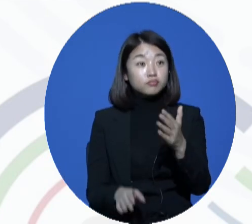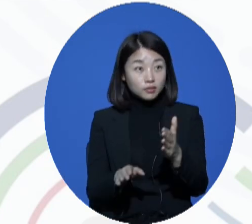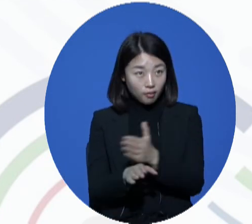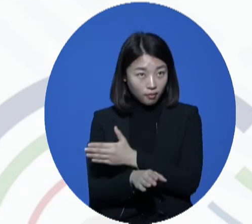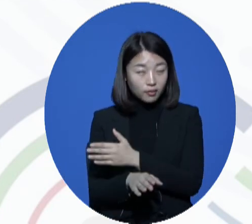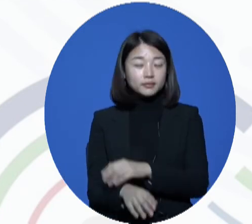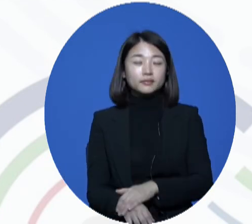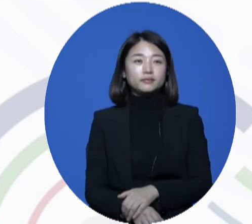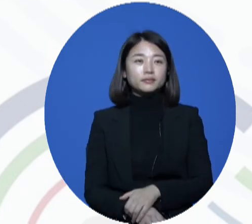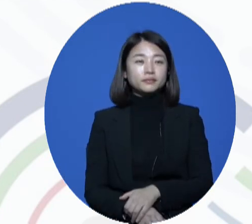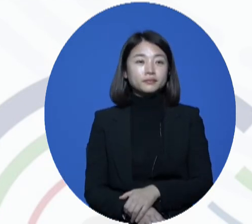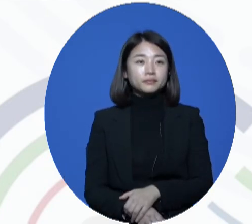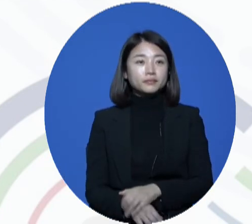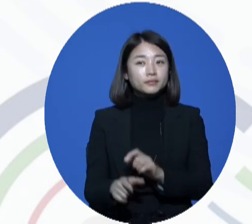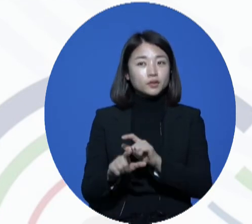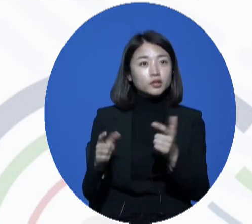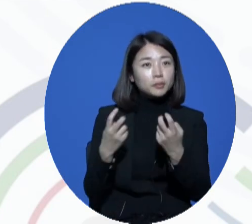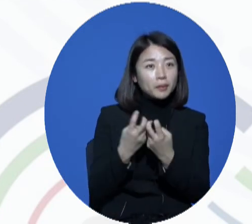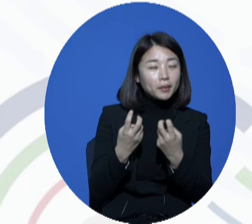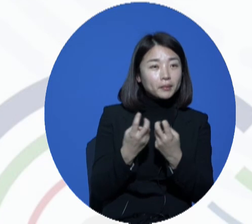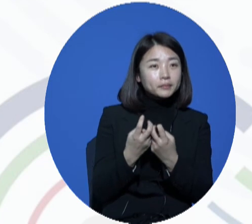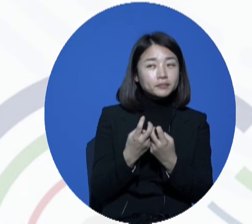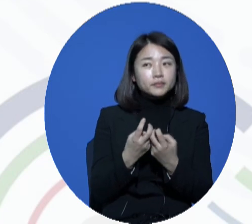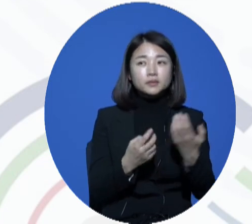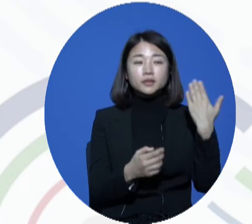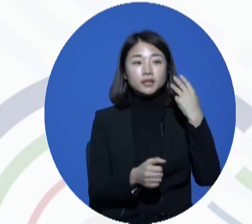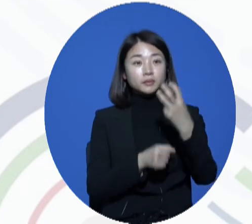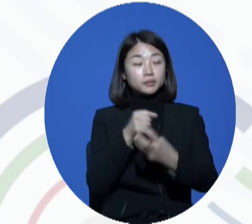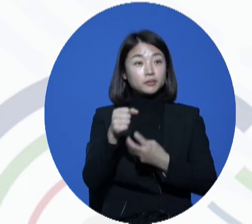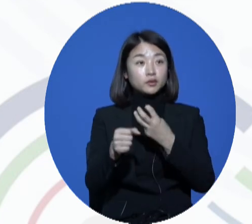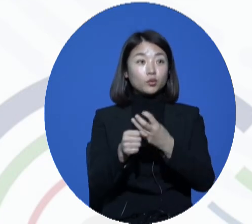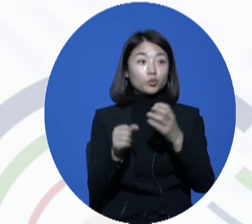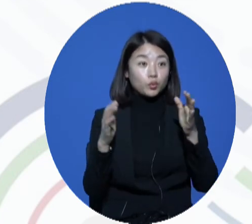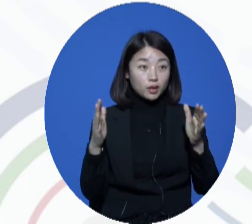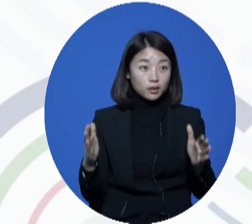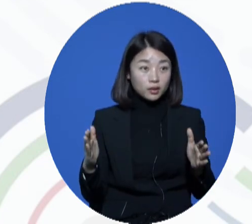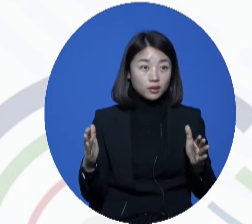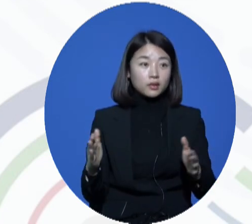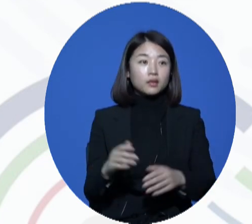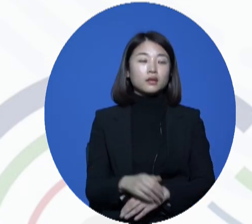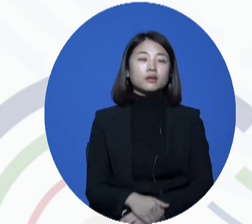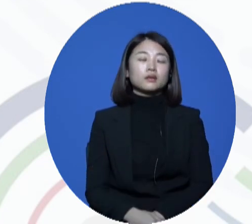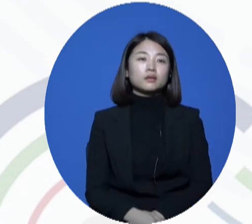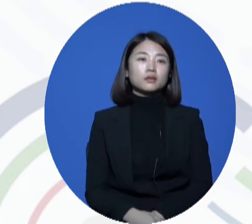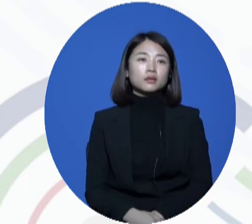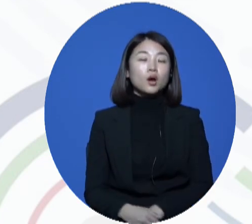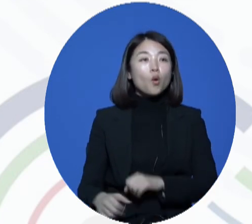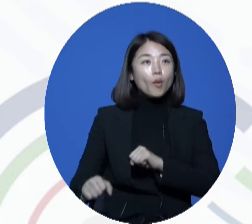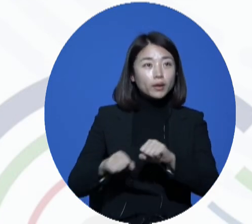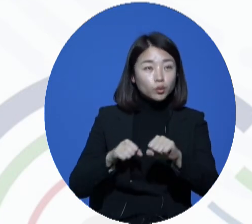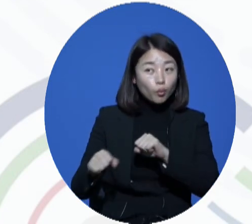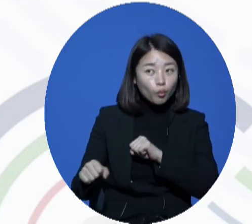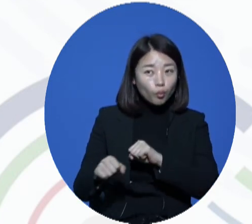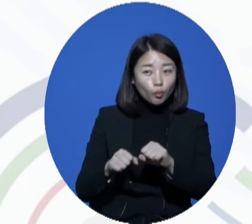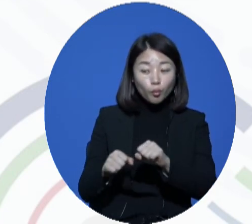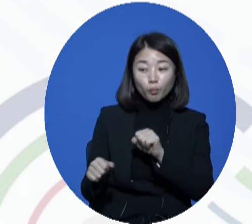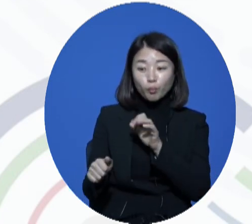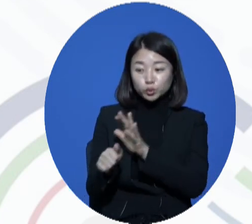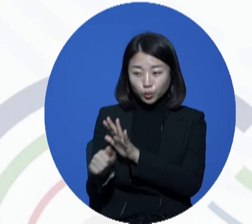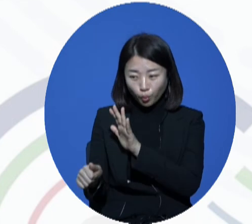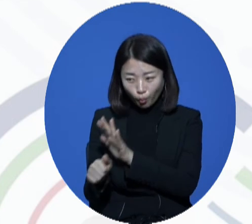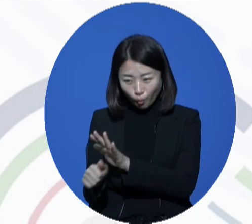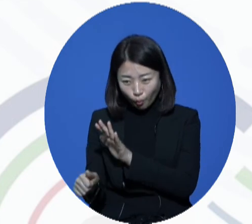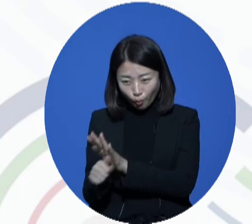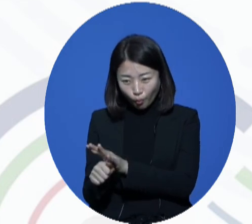1987년부터 여러 가지를 추구해 왔습니다. 지난 30년간 우리가 어떤 활동 보조